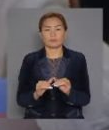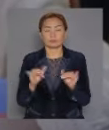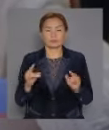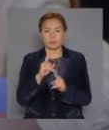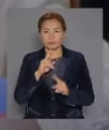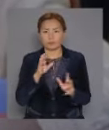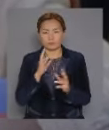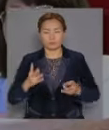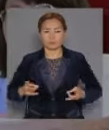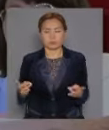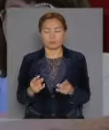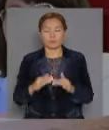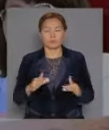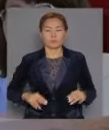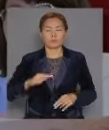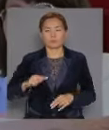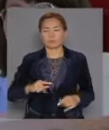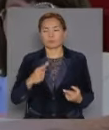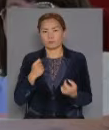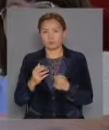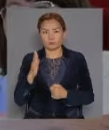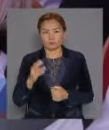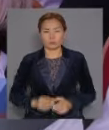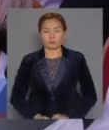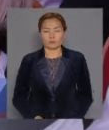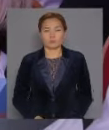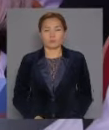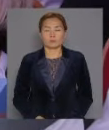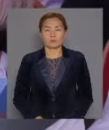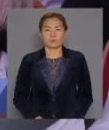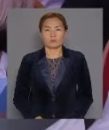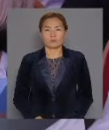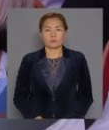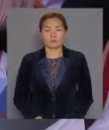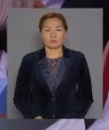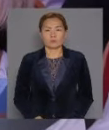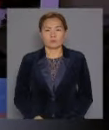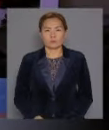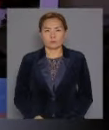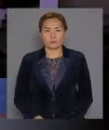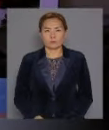ерекше күтімді қажет ететін балалармен жұмыс нығайтылмақ. Нұрлыгүл Халмжанқызы, Тілек Қабылғұмаров, жаңалық қызметі.